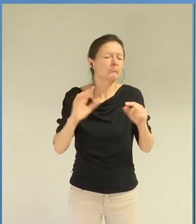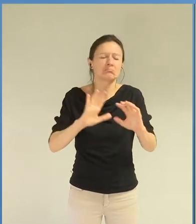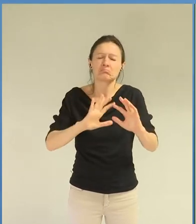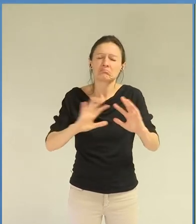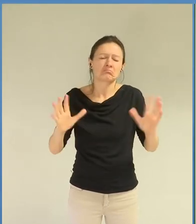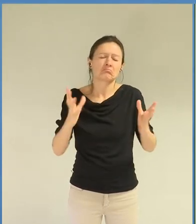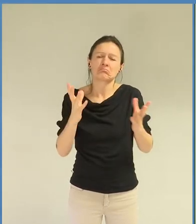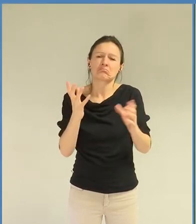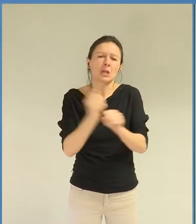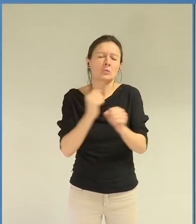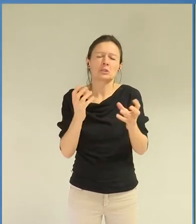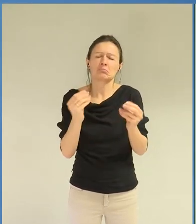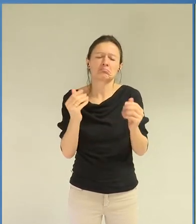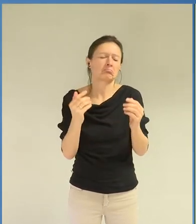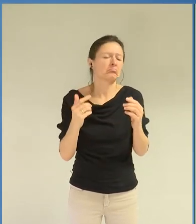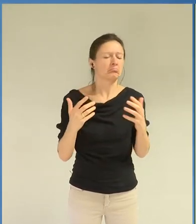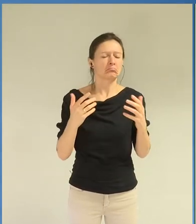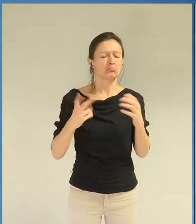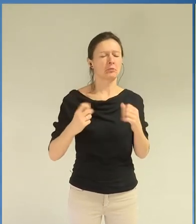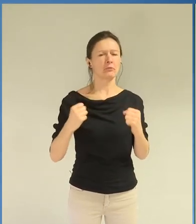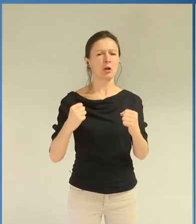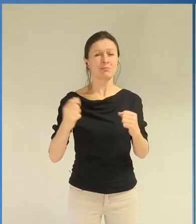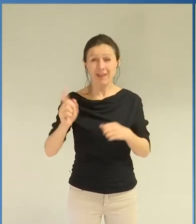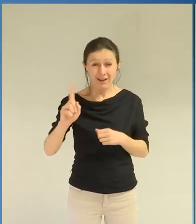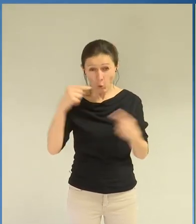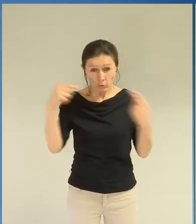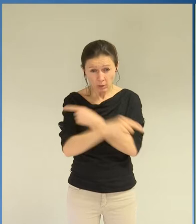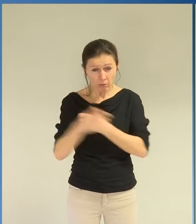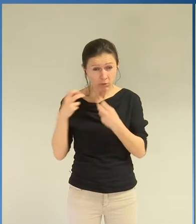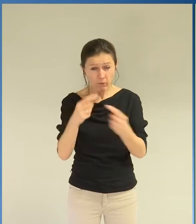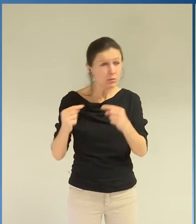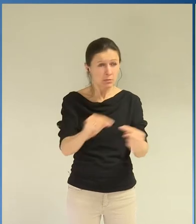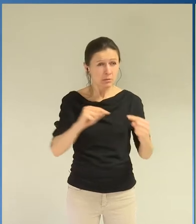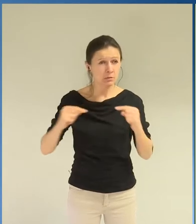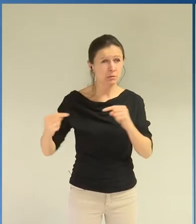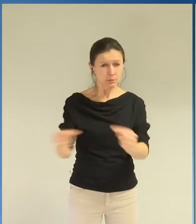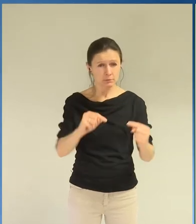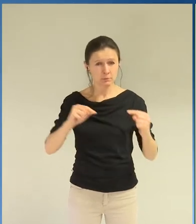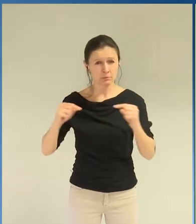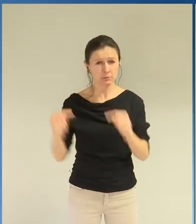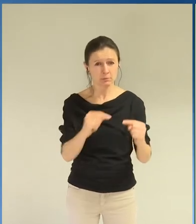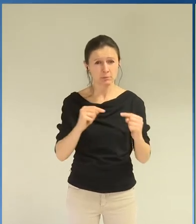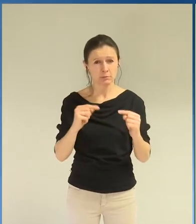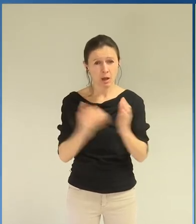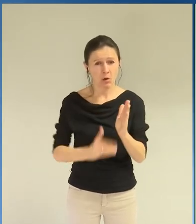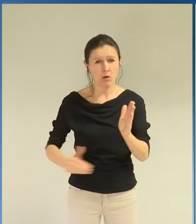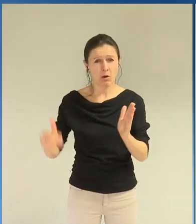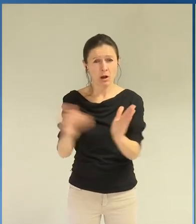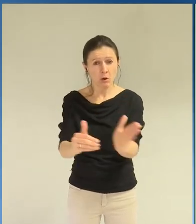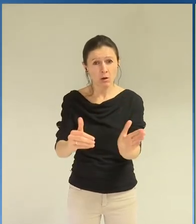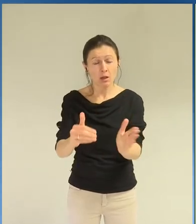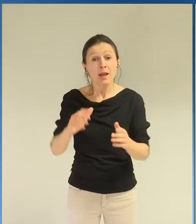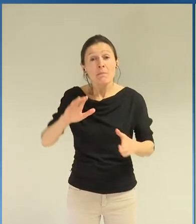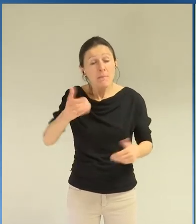tout faire pour qu'il tourne encore et encore et peu importe les traces et les brûlures laisser dans notre société